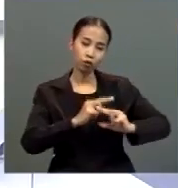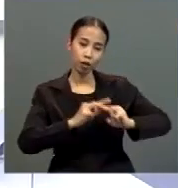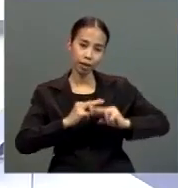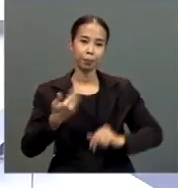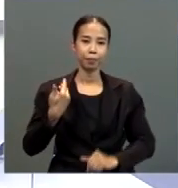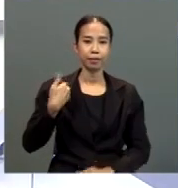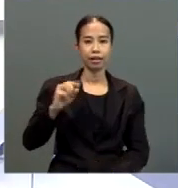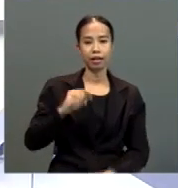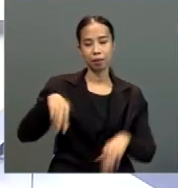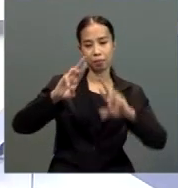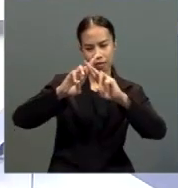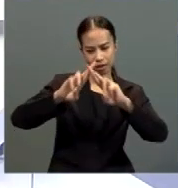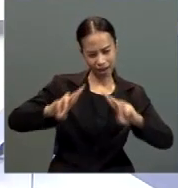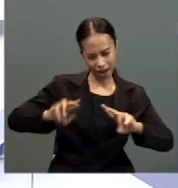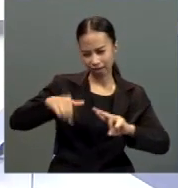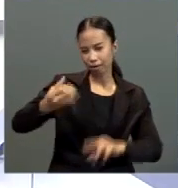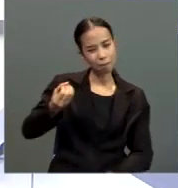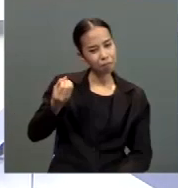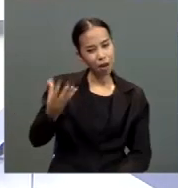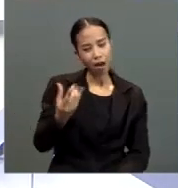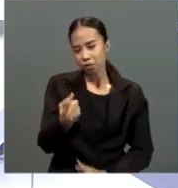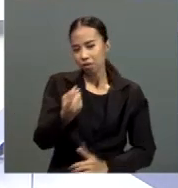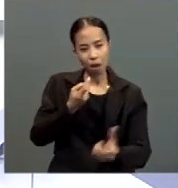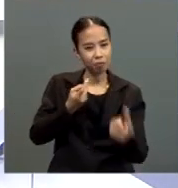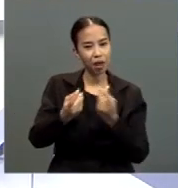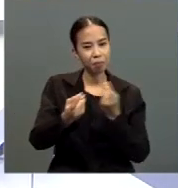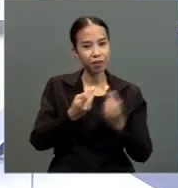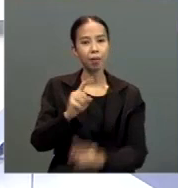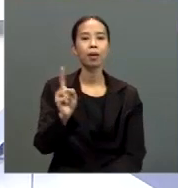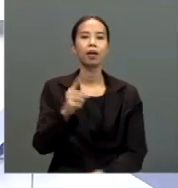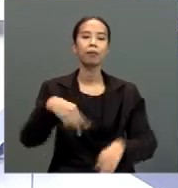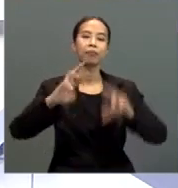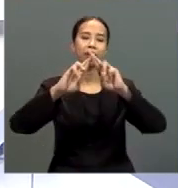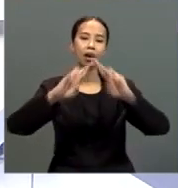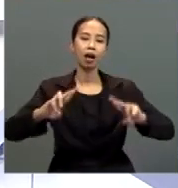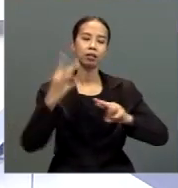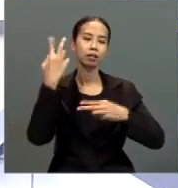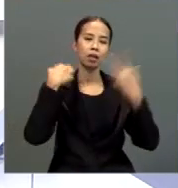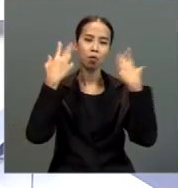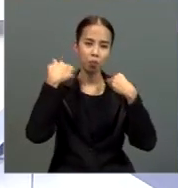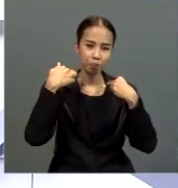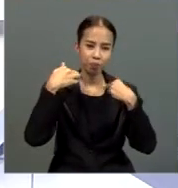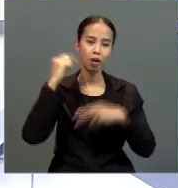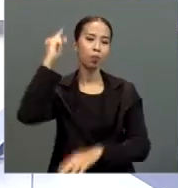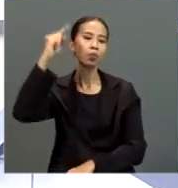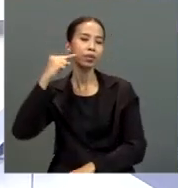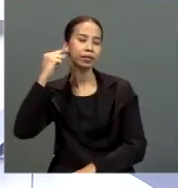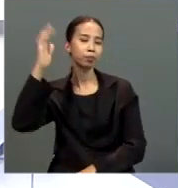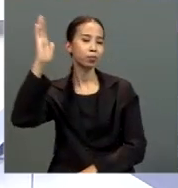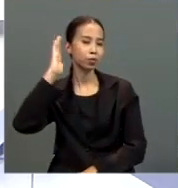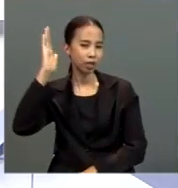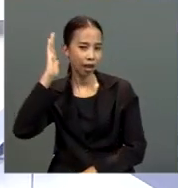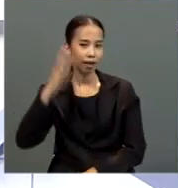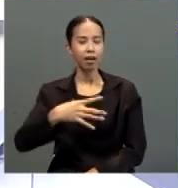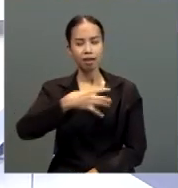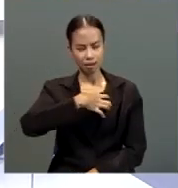หนึ่งร้านที่ต้องบอกว่ามีเสียงเรียกร้องสอบถามกันเข้ามาเป็นจำนวนมากคือร้านตัดผม ใช่ทั้งของคุณผู้หญิงของคุณผู้ชายนะค